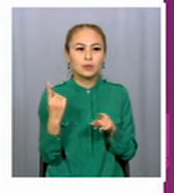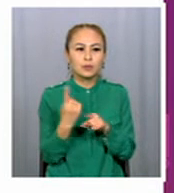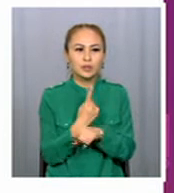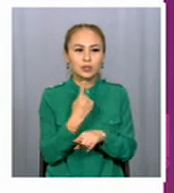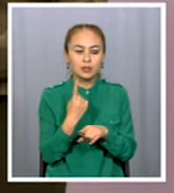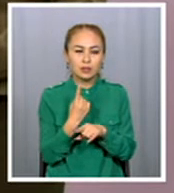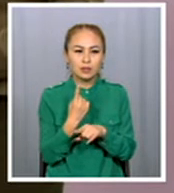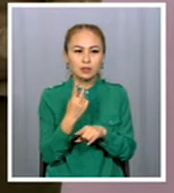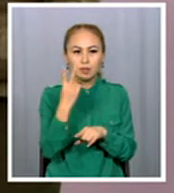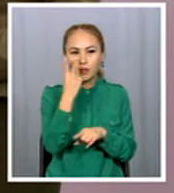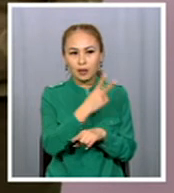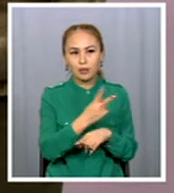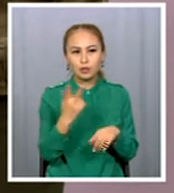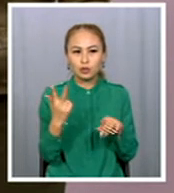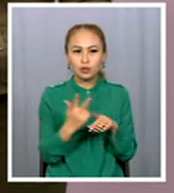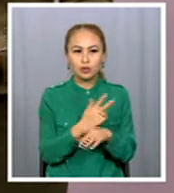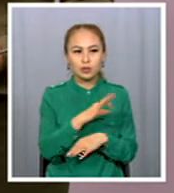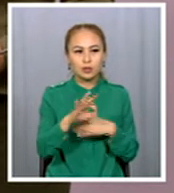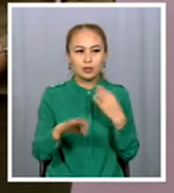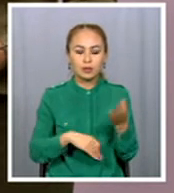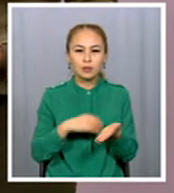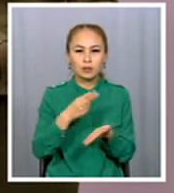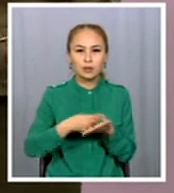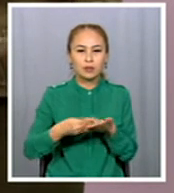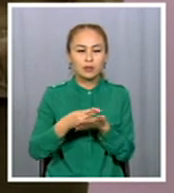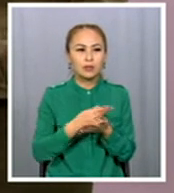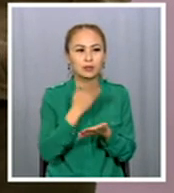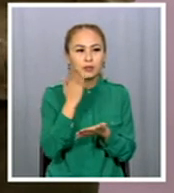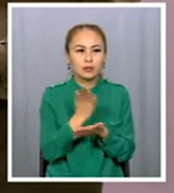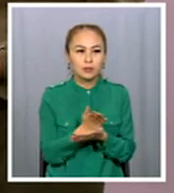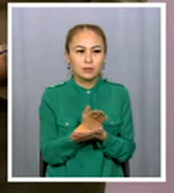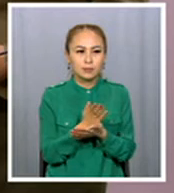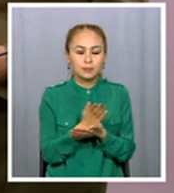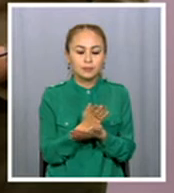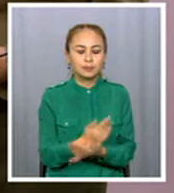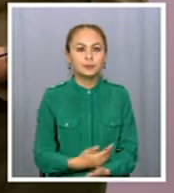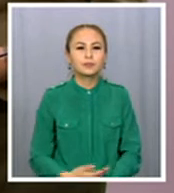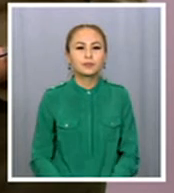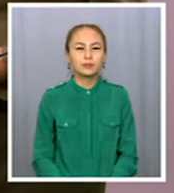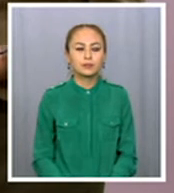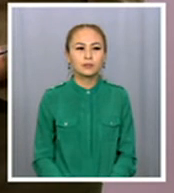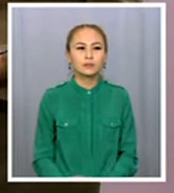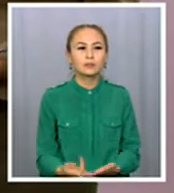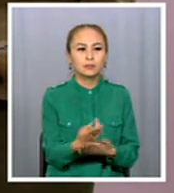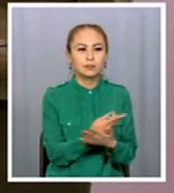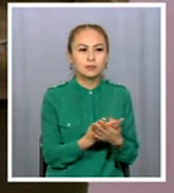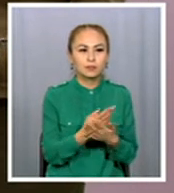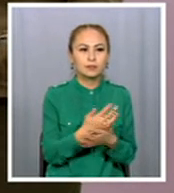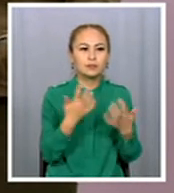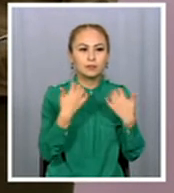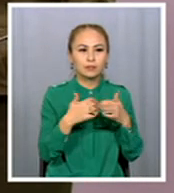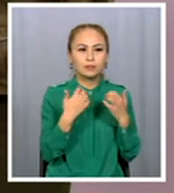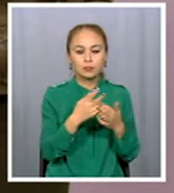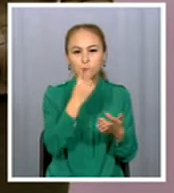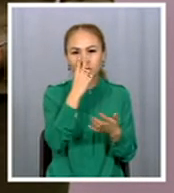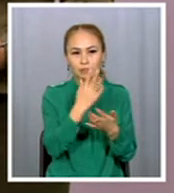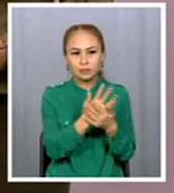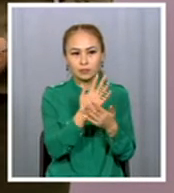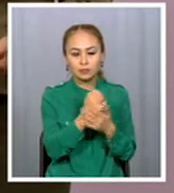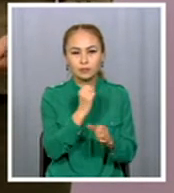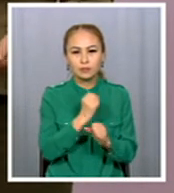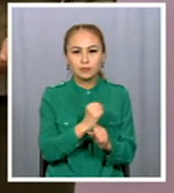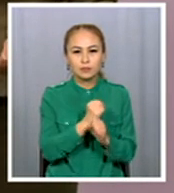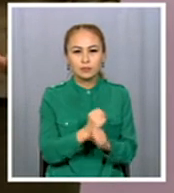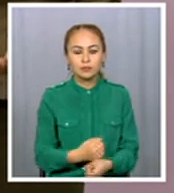үшіншісінде біріншісіне қарағанда үш есе артық қарындаш бар. Қарындаштардың санын